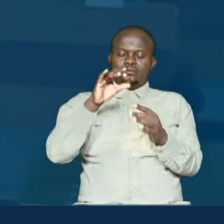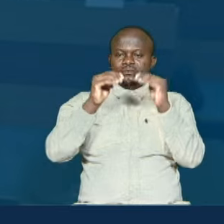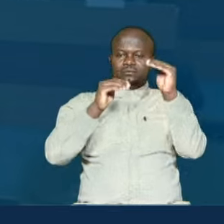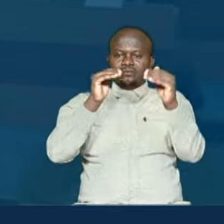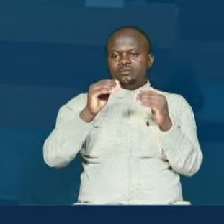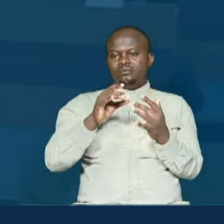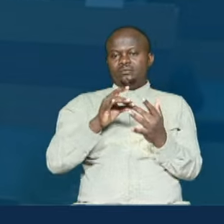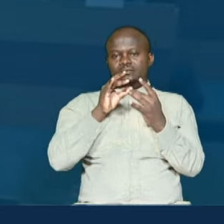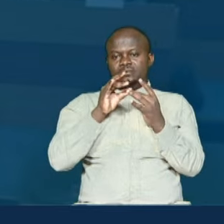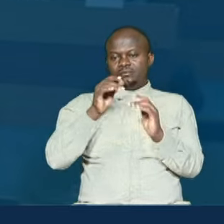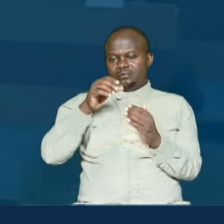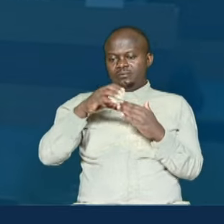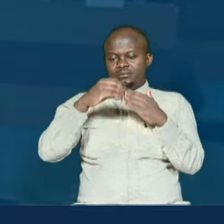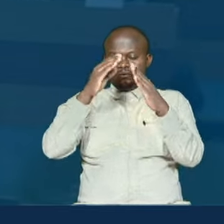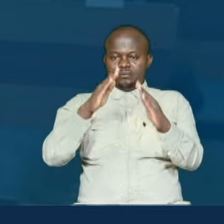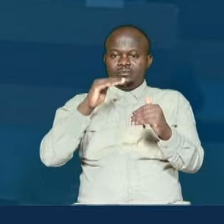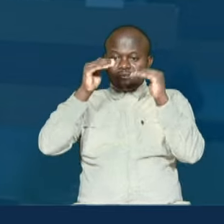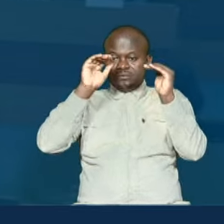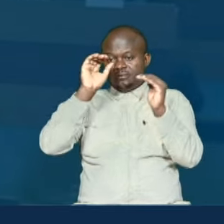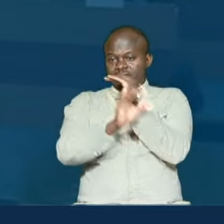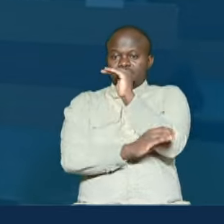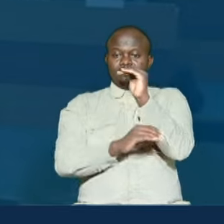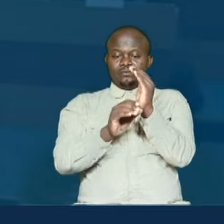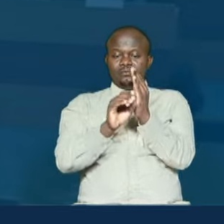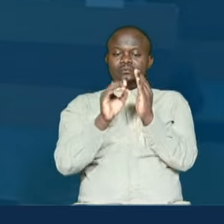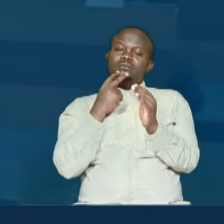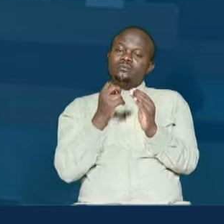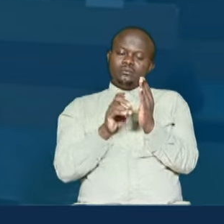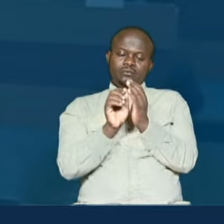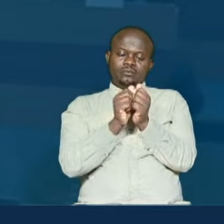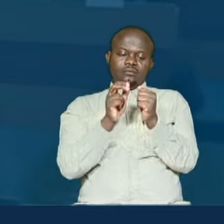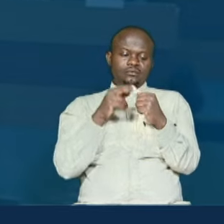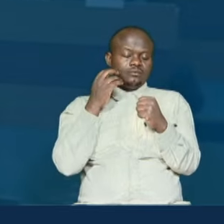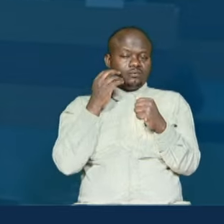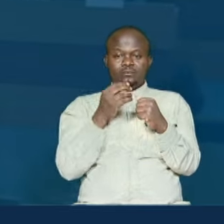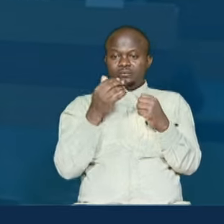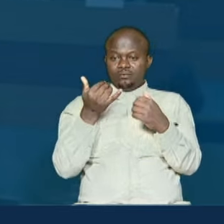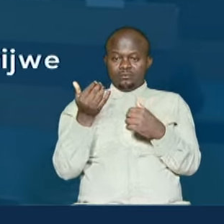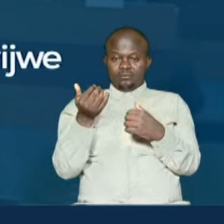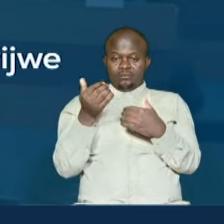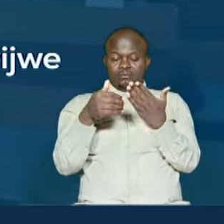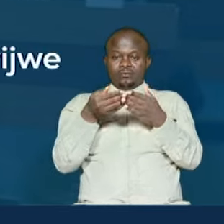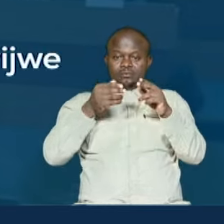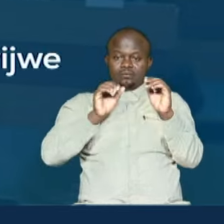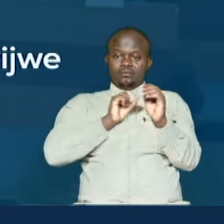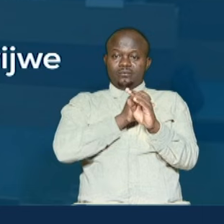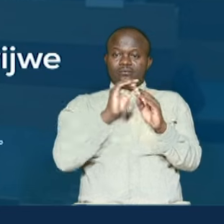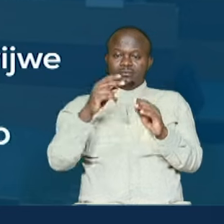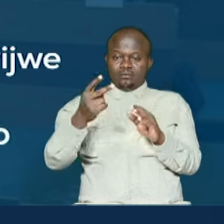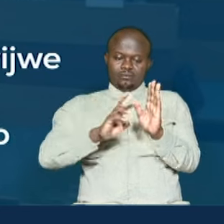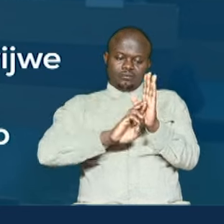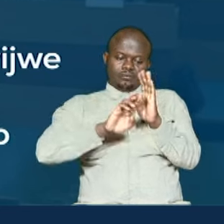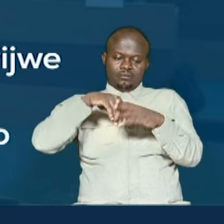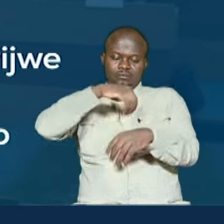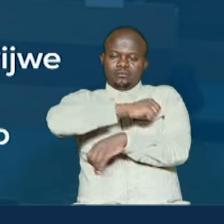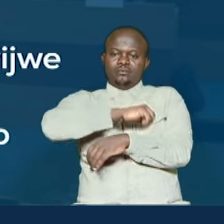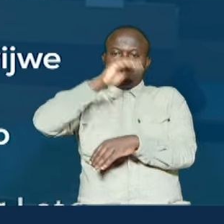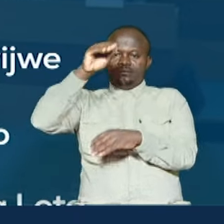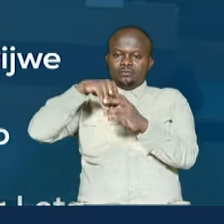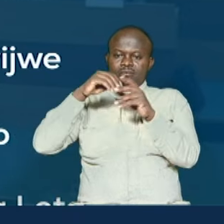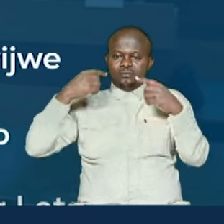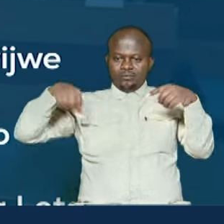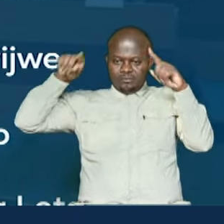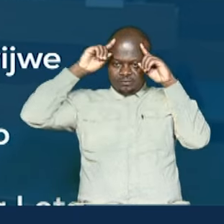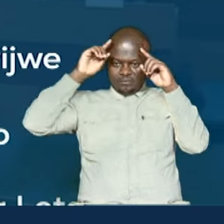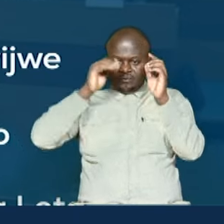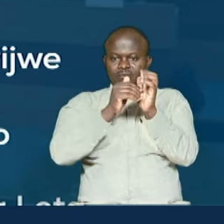z'imitegekere y'igihugu. Ku wa kabiri tariki ya 17 z'ukwezi kandi hazaba amatora y'abasenateri 2 bahagarariye amashuri makuru na za kaminuza,